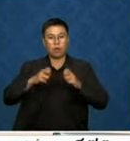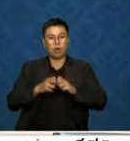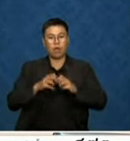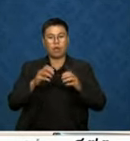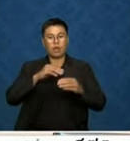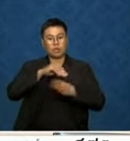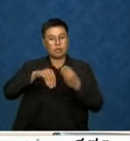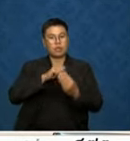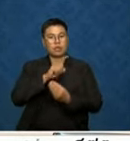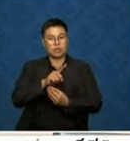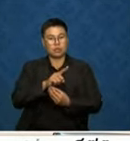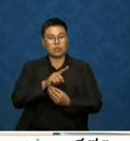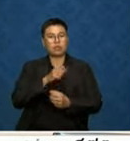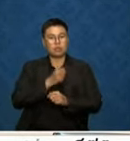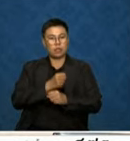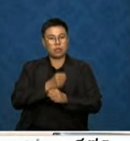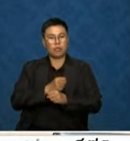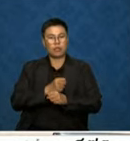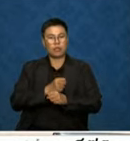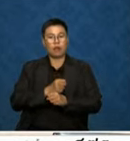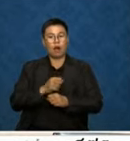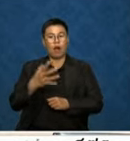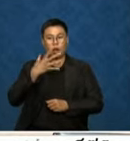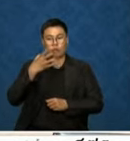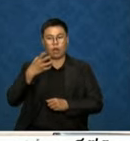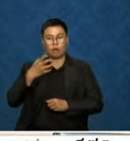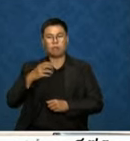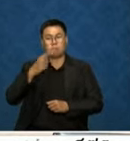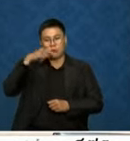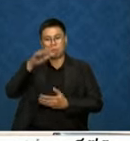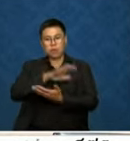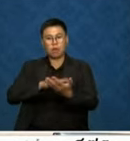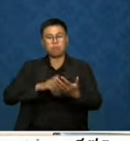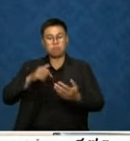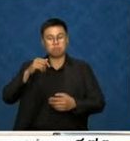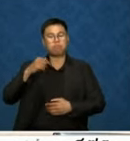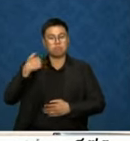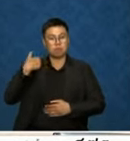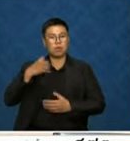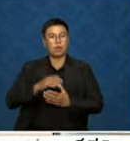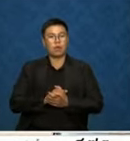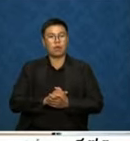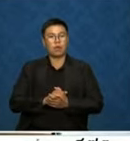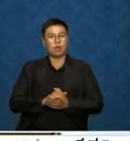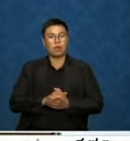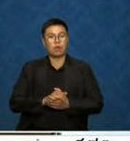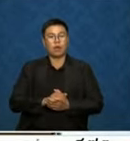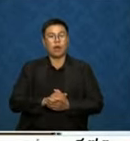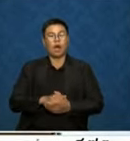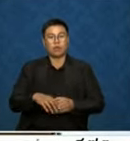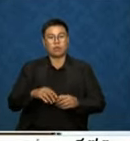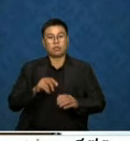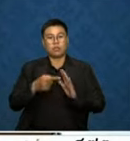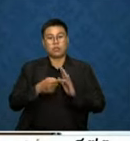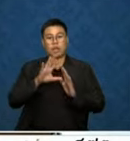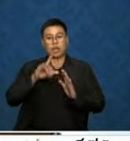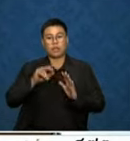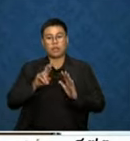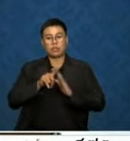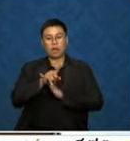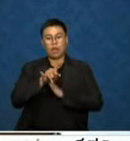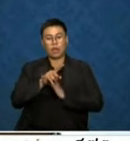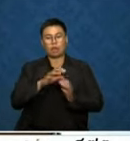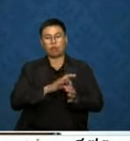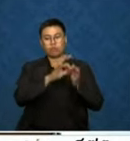ฐกิจอย่างหนึ่งที่สร้างความเสียหายให้กับประเทศชาติครับแชร์ลูกโซ่เป็นกลโกงที่หลอกให้กับ